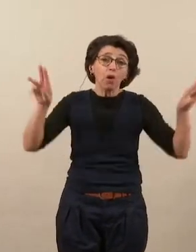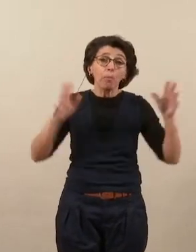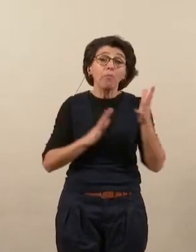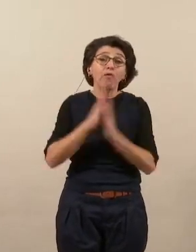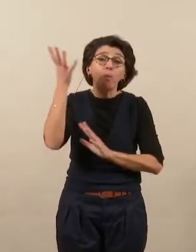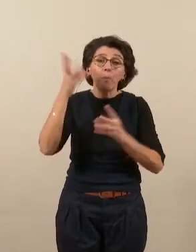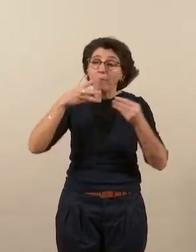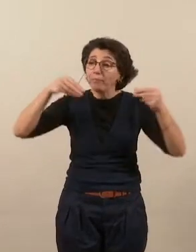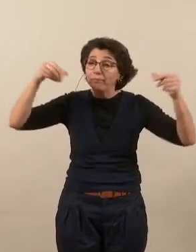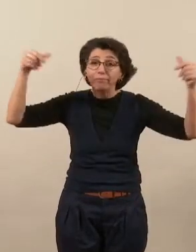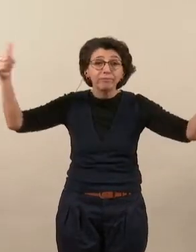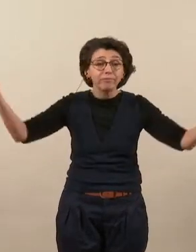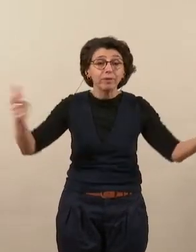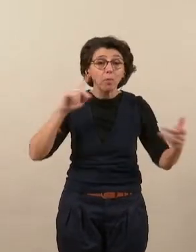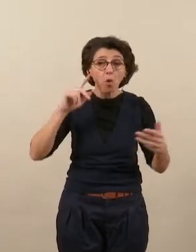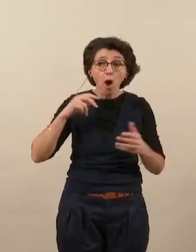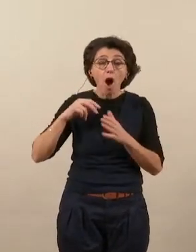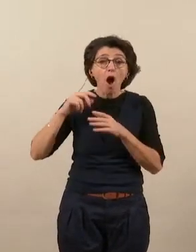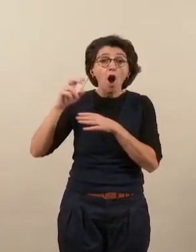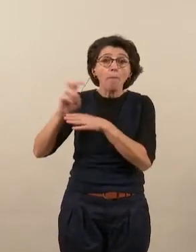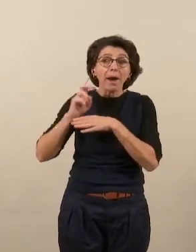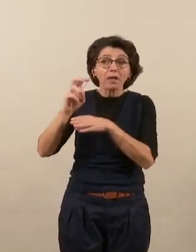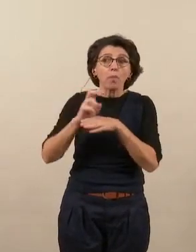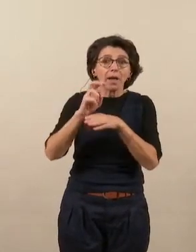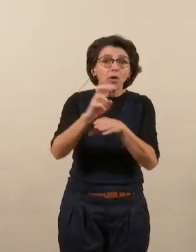empruntés sur l'ensemble des exercices.